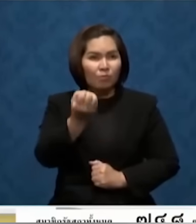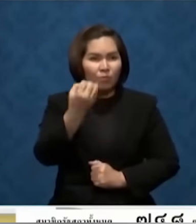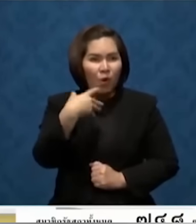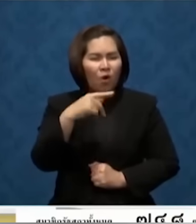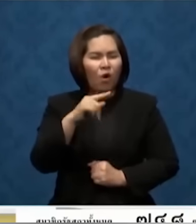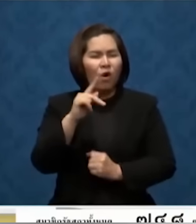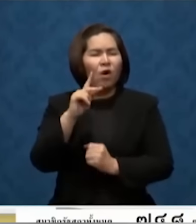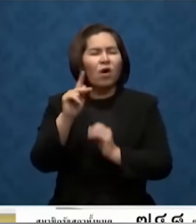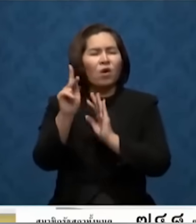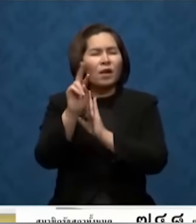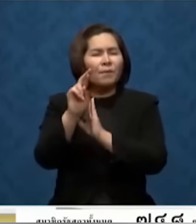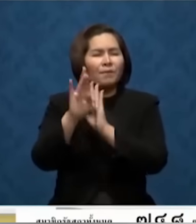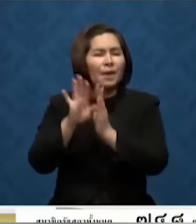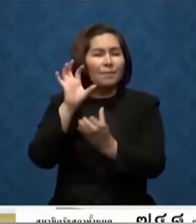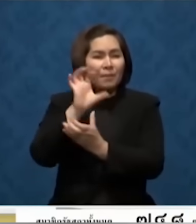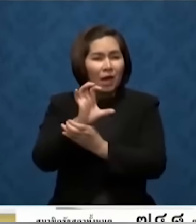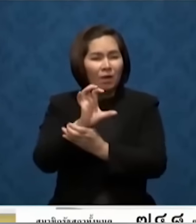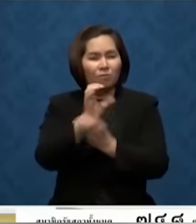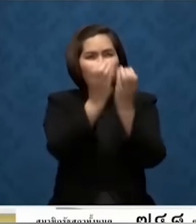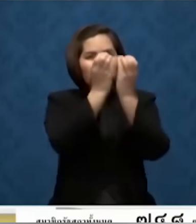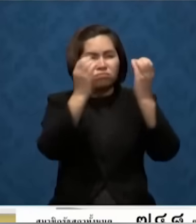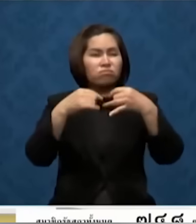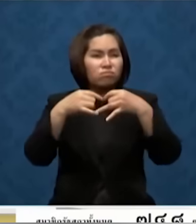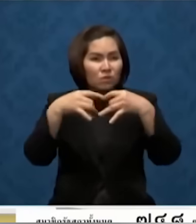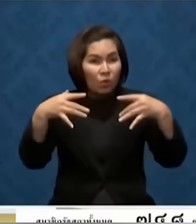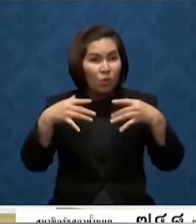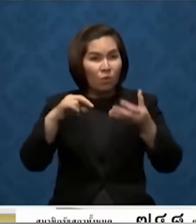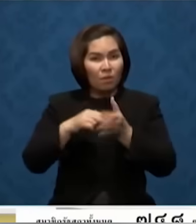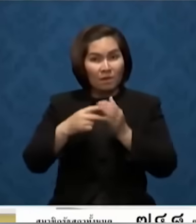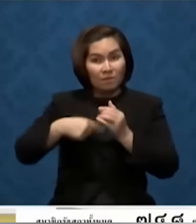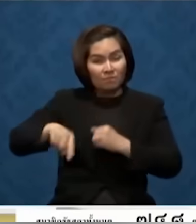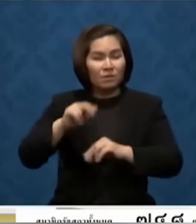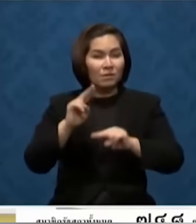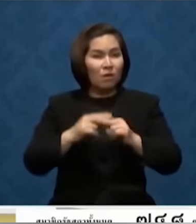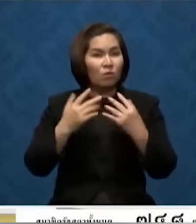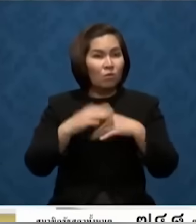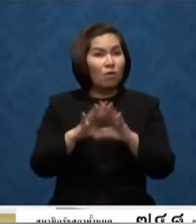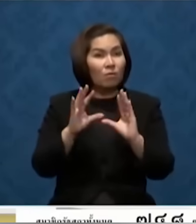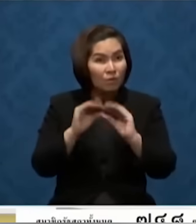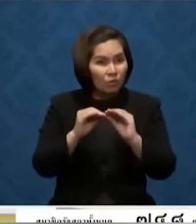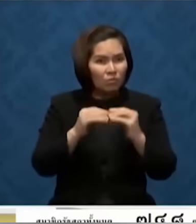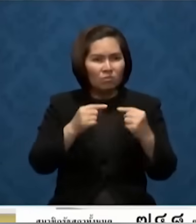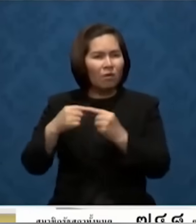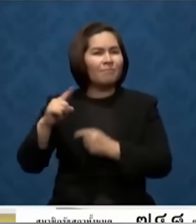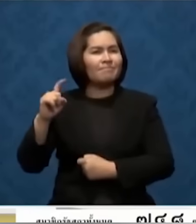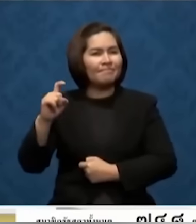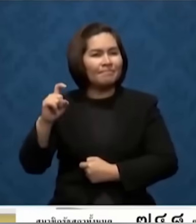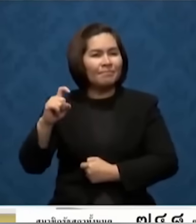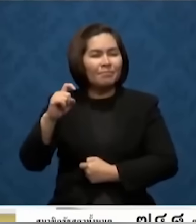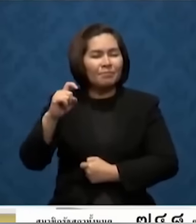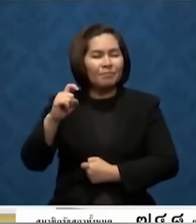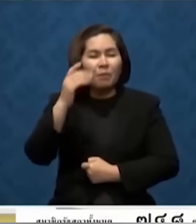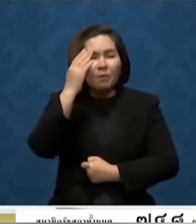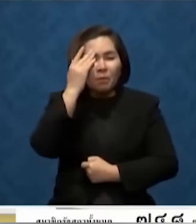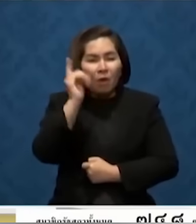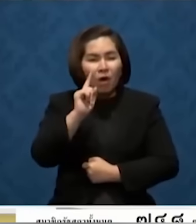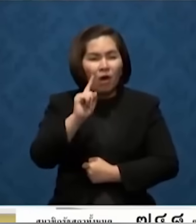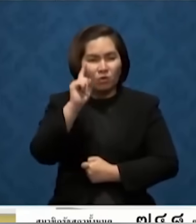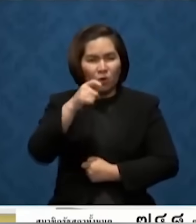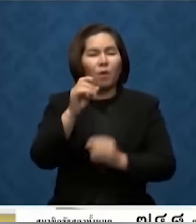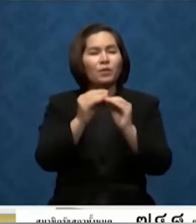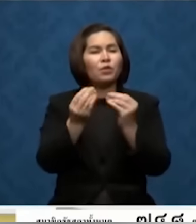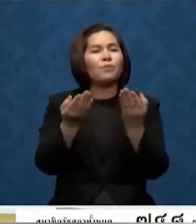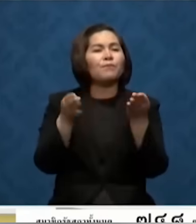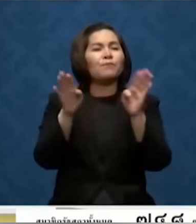รมนูญฉะนั้นตอนนี้ที่เรานั่งประชุมกันอยู่นี้เนี่ยมันประชุมต่อไม่ได้เลยครับก็ต้องปิดการประ